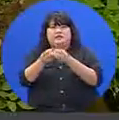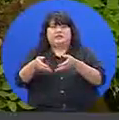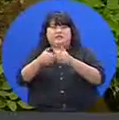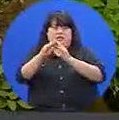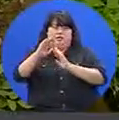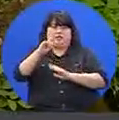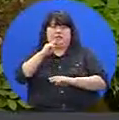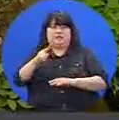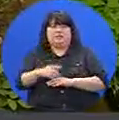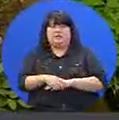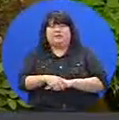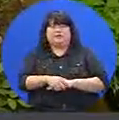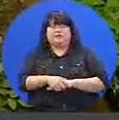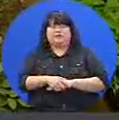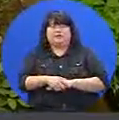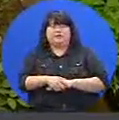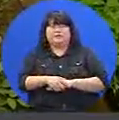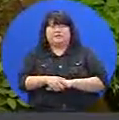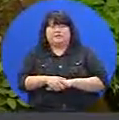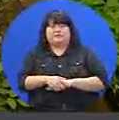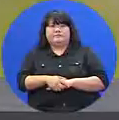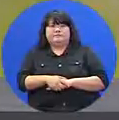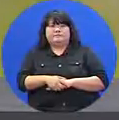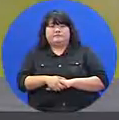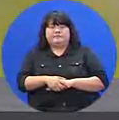한다고 주장했습니다.